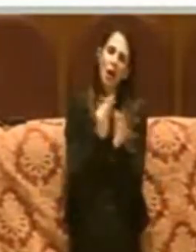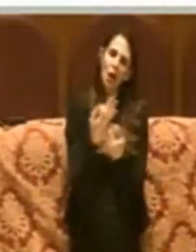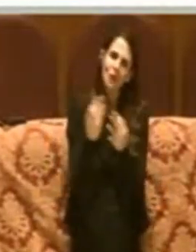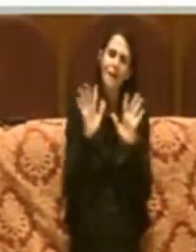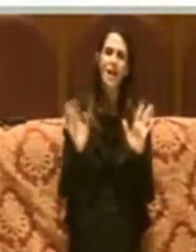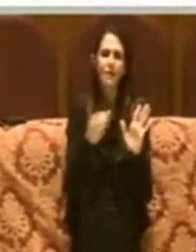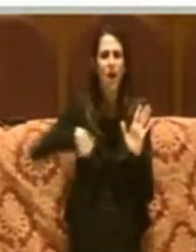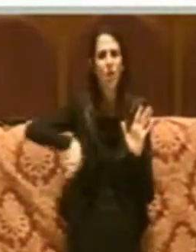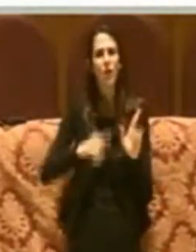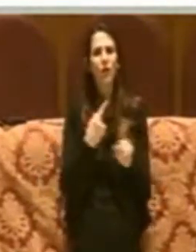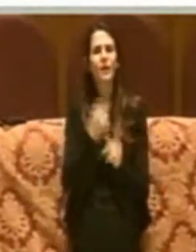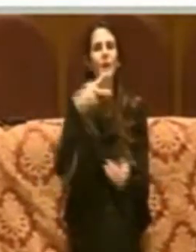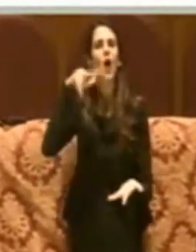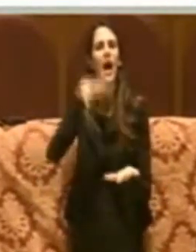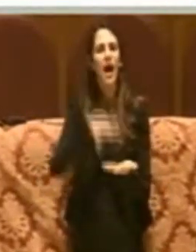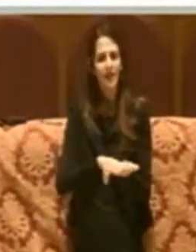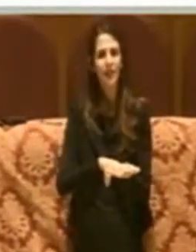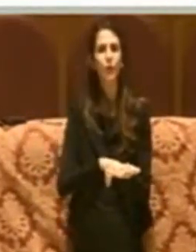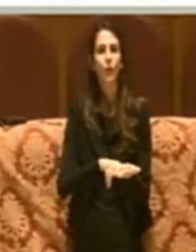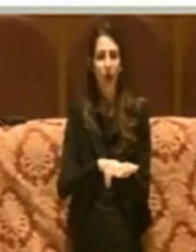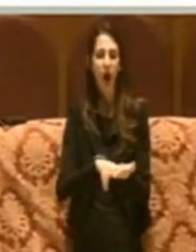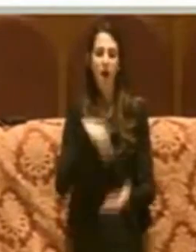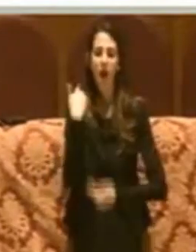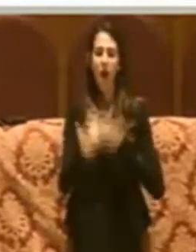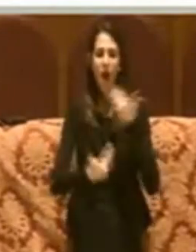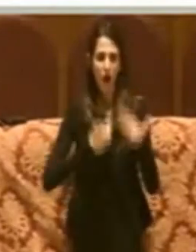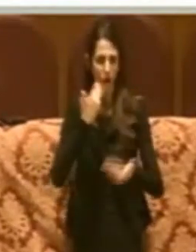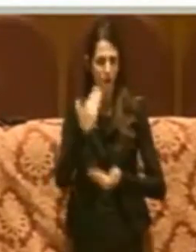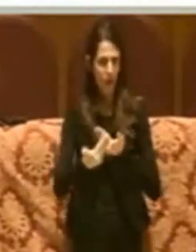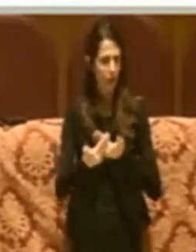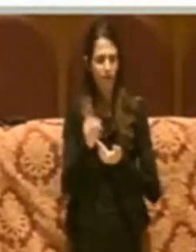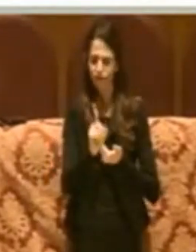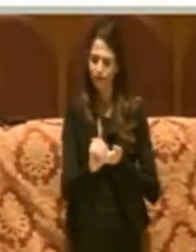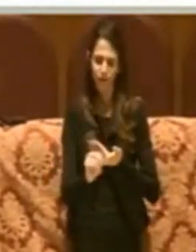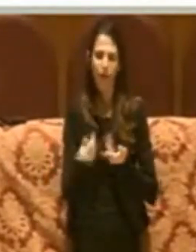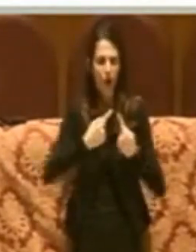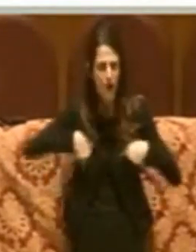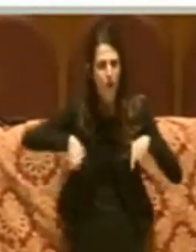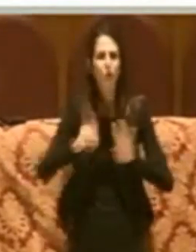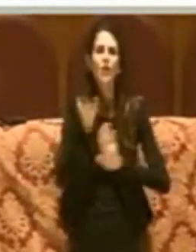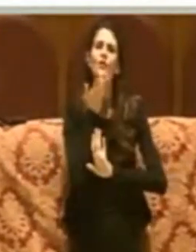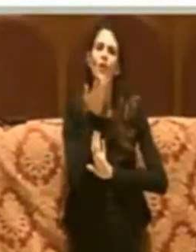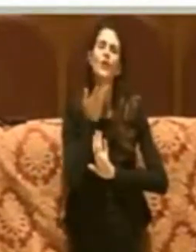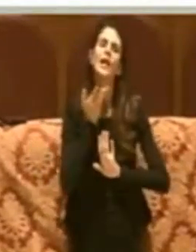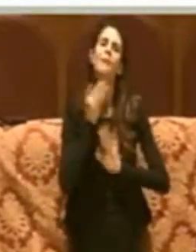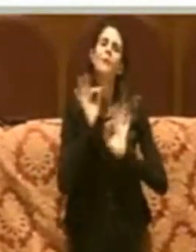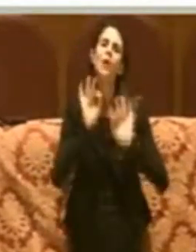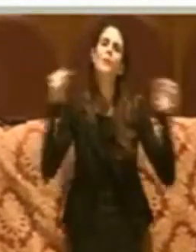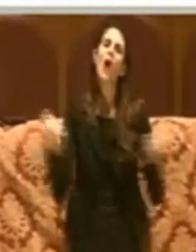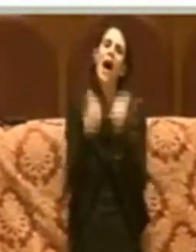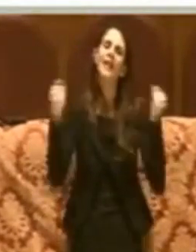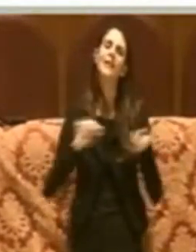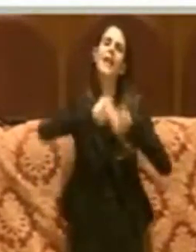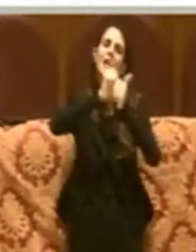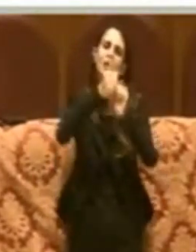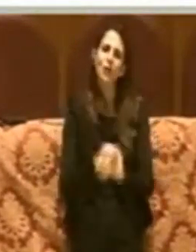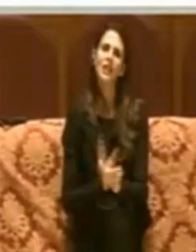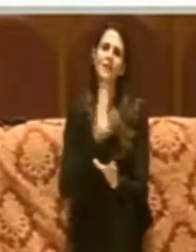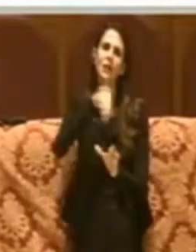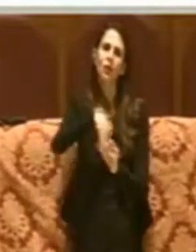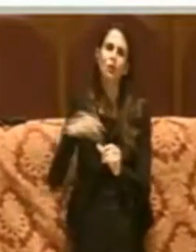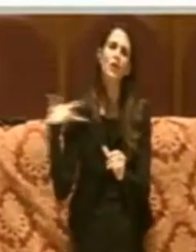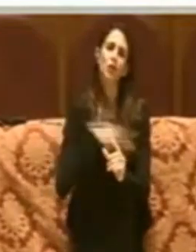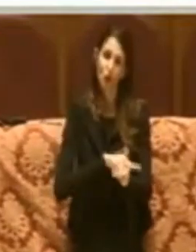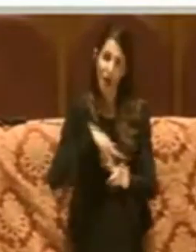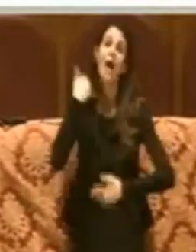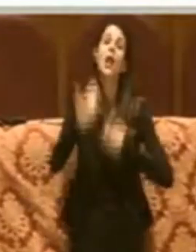dobbiamo assicurare che continui Filippide, noi dobbiamo assicurare che continui l'attività sportiva di inclusione